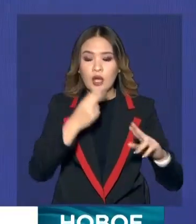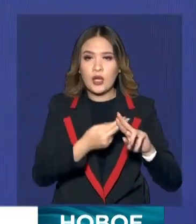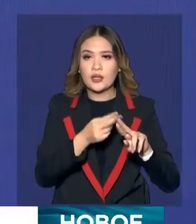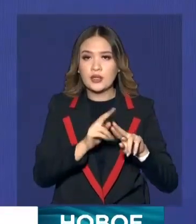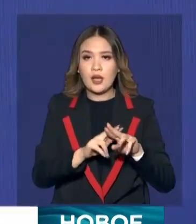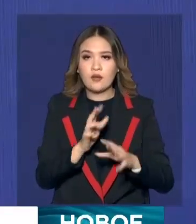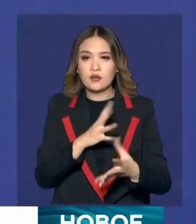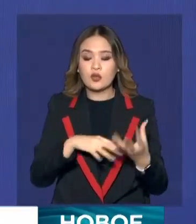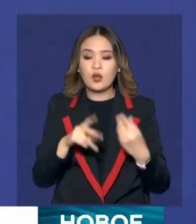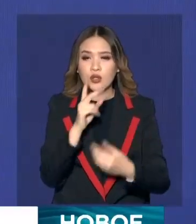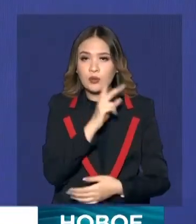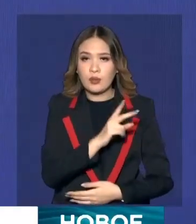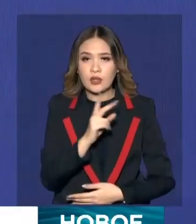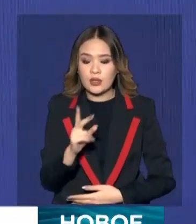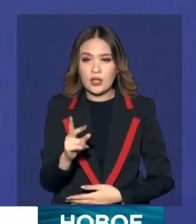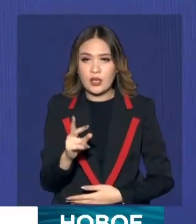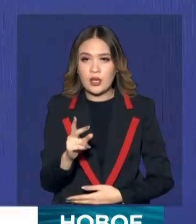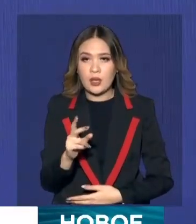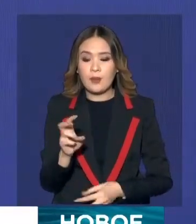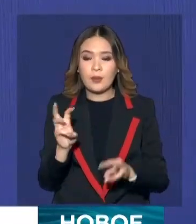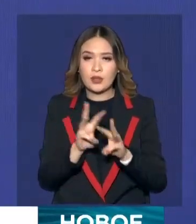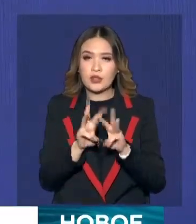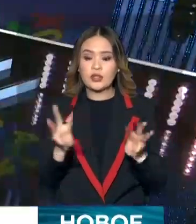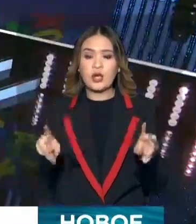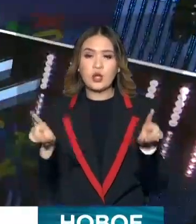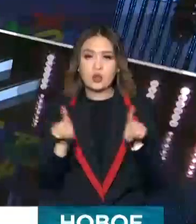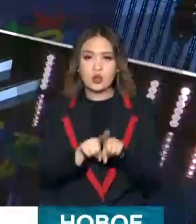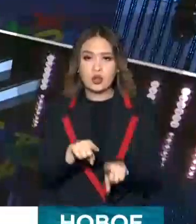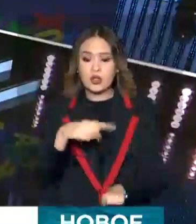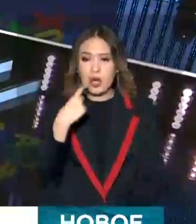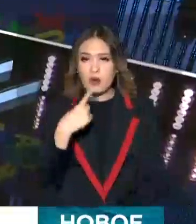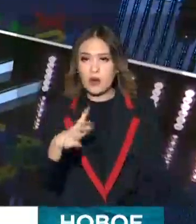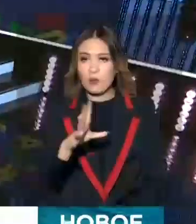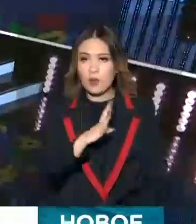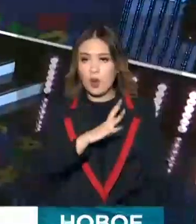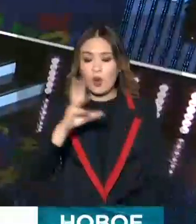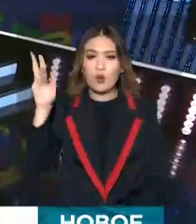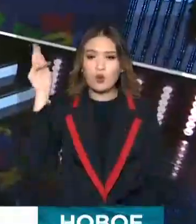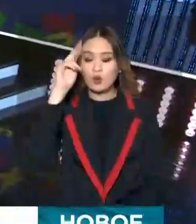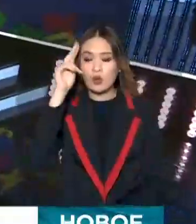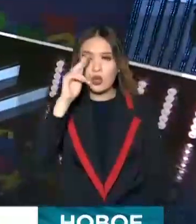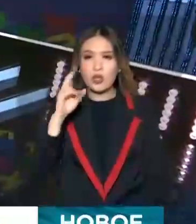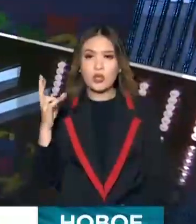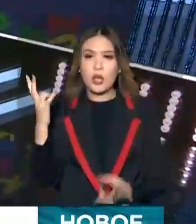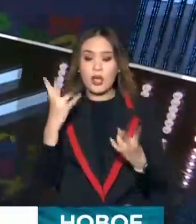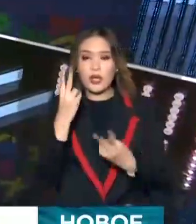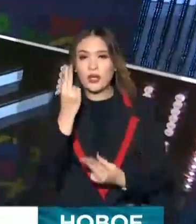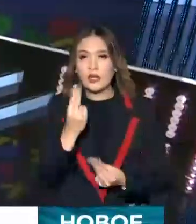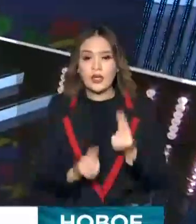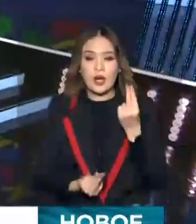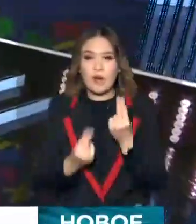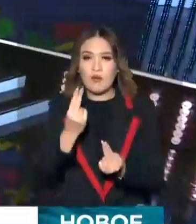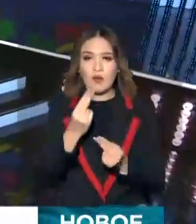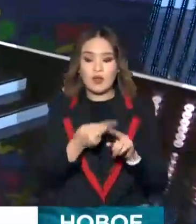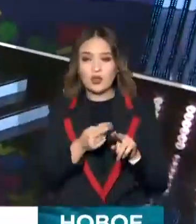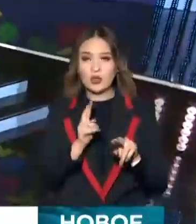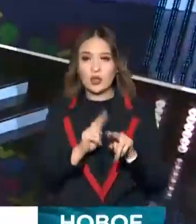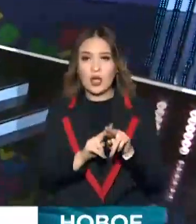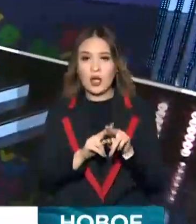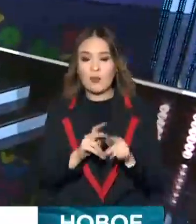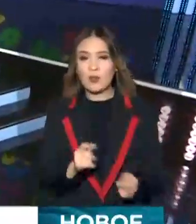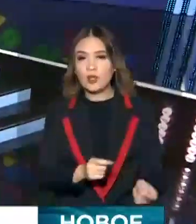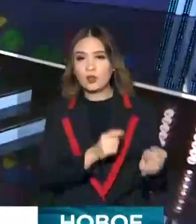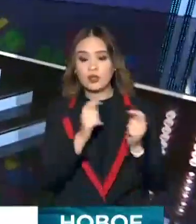эти моменты. Да, сегодня, кстати, да, и министр говорила о том, что уроки должны проходить в игровой форме, чтобы не перегружать